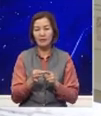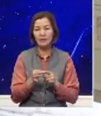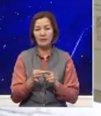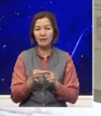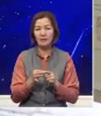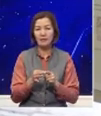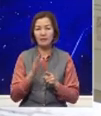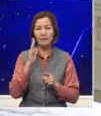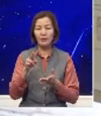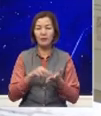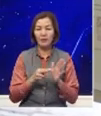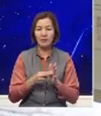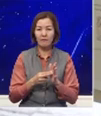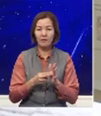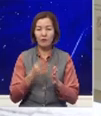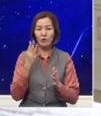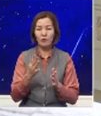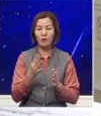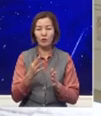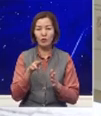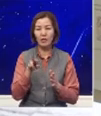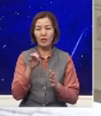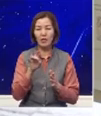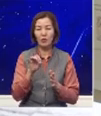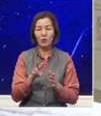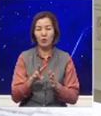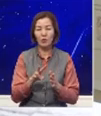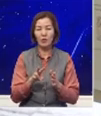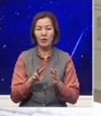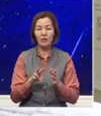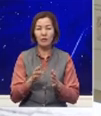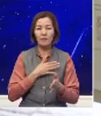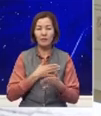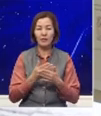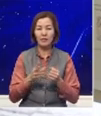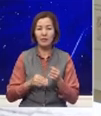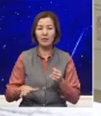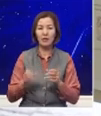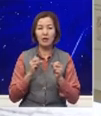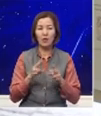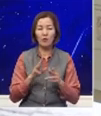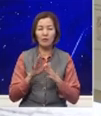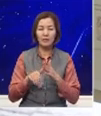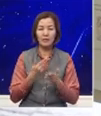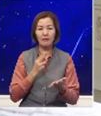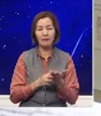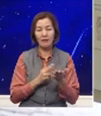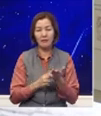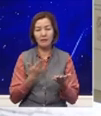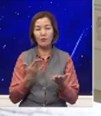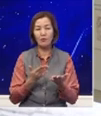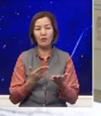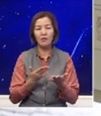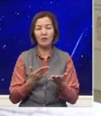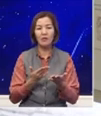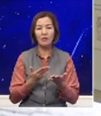осы перспективті 4-ші буынды ядролық реакторлардың белсенді аймағының қауіпсіздігін дәлелдеу, немесе